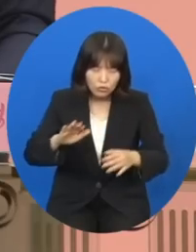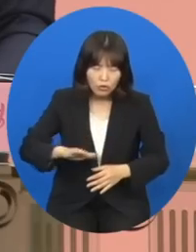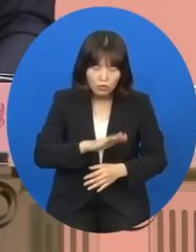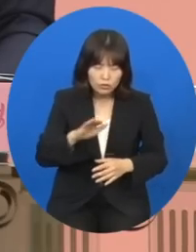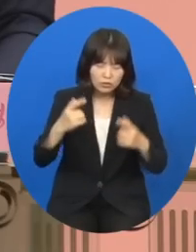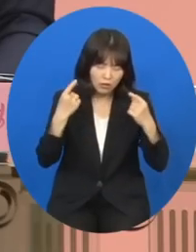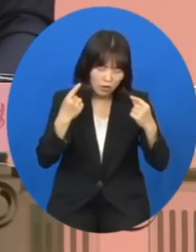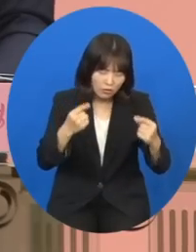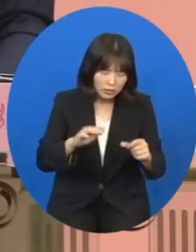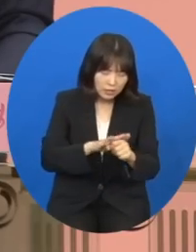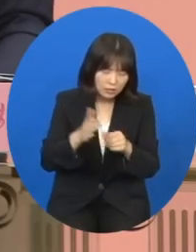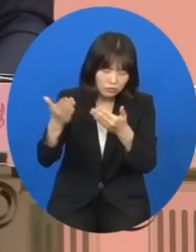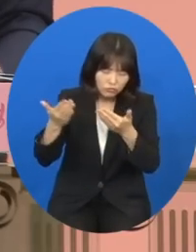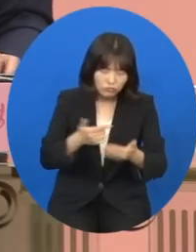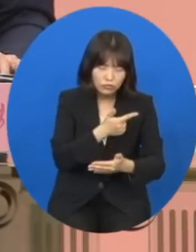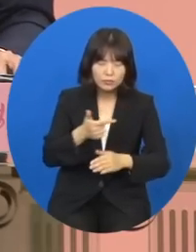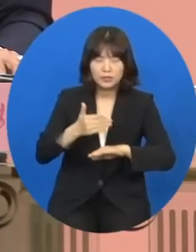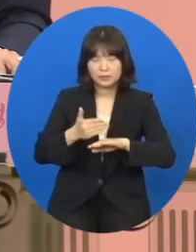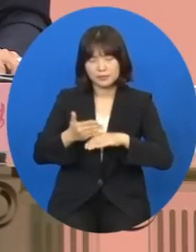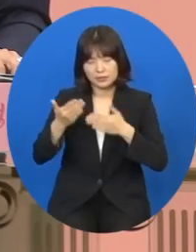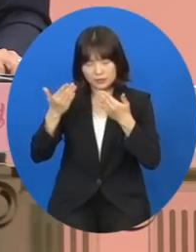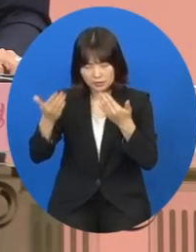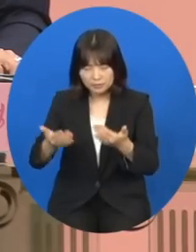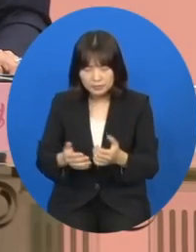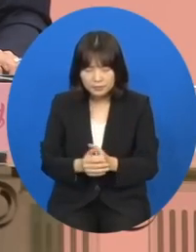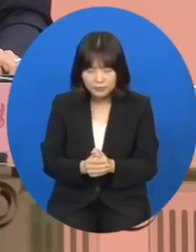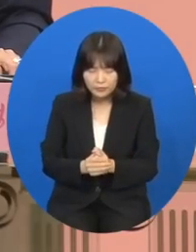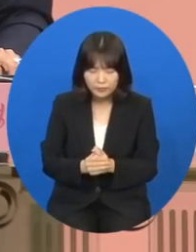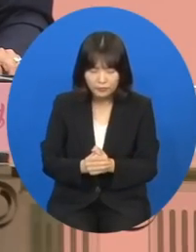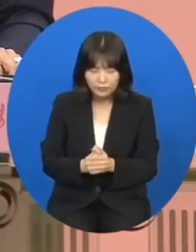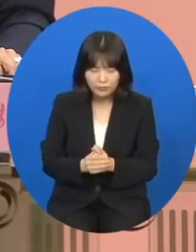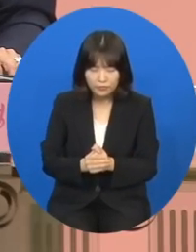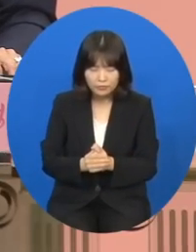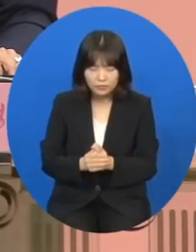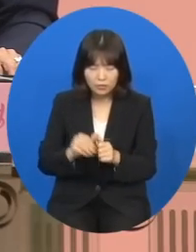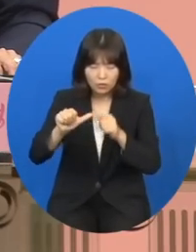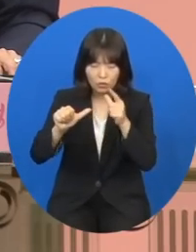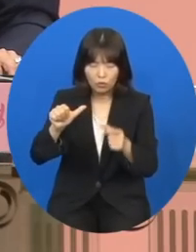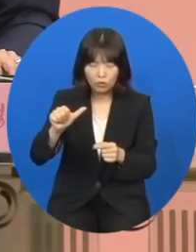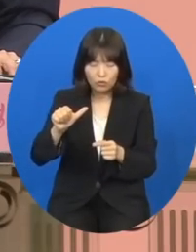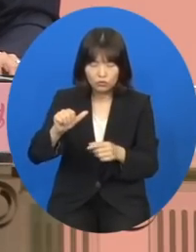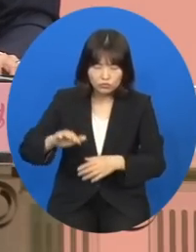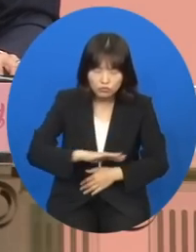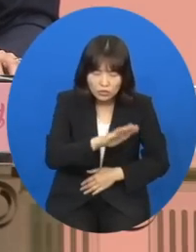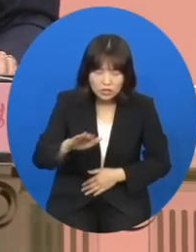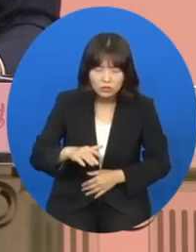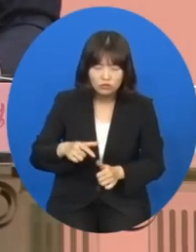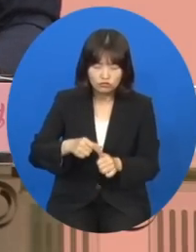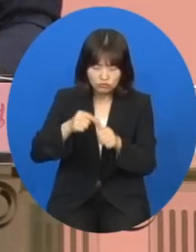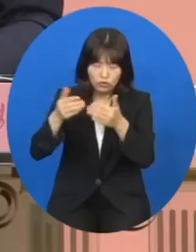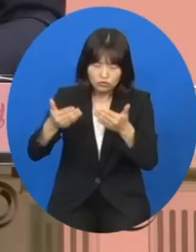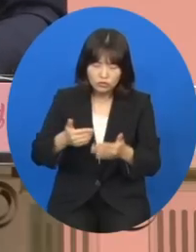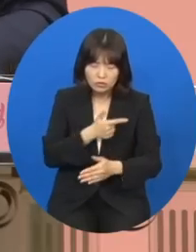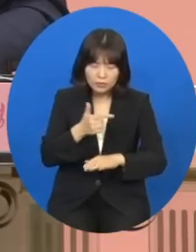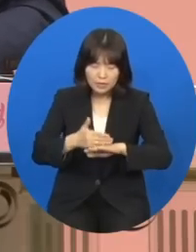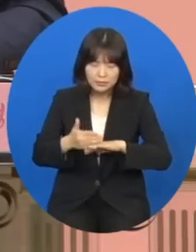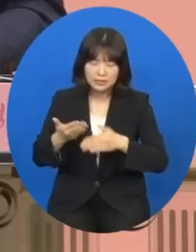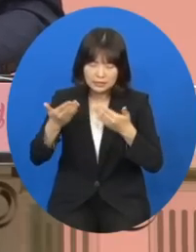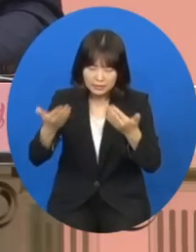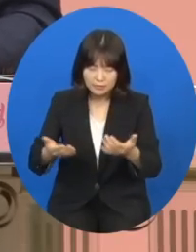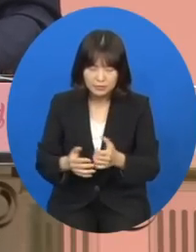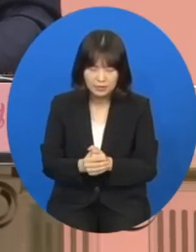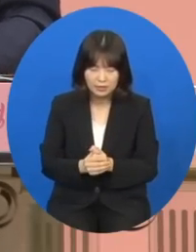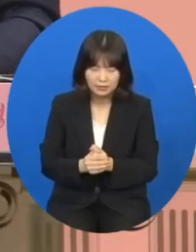주님 감사합니다 osa 행 스 그리고 우리를 구원하신 이 주님 감사합니다 이렇게